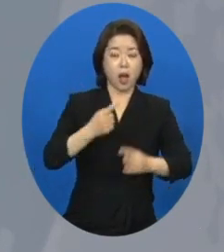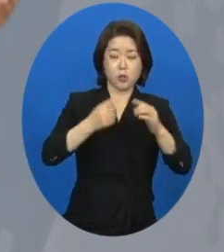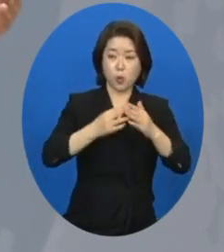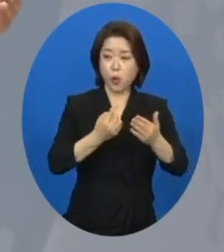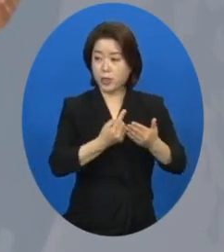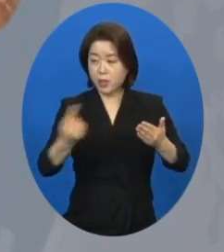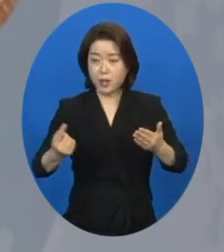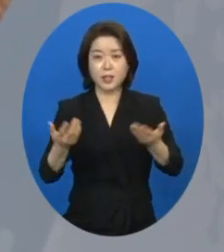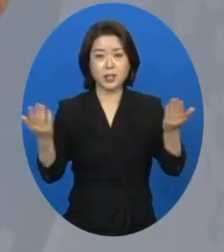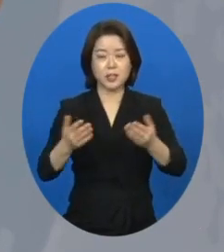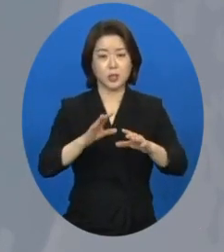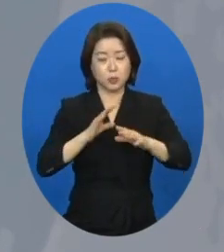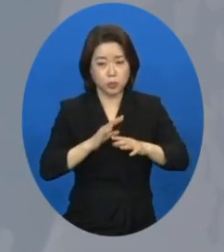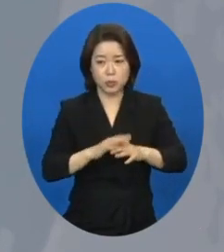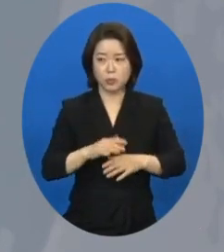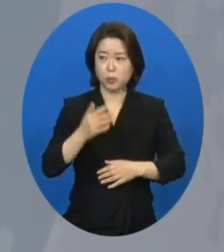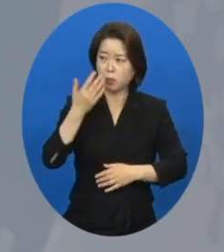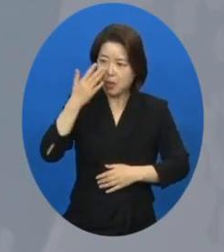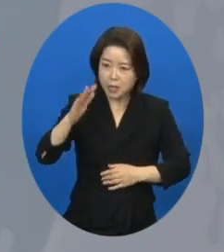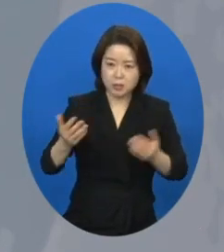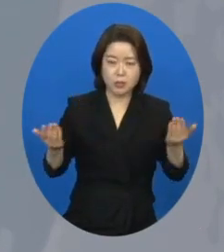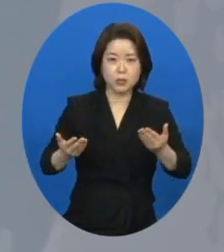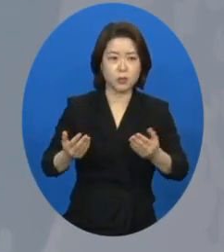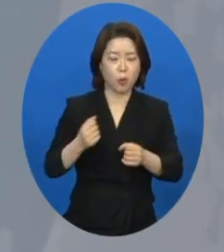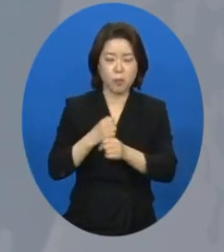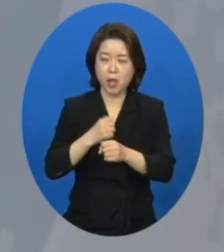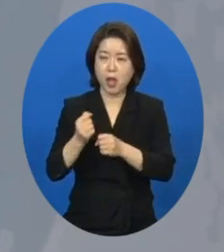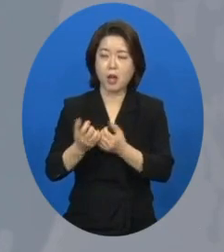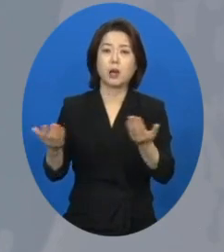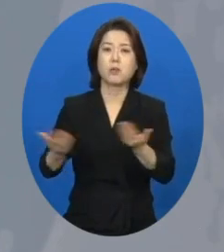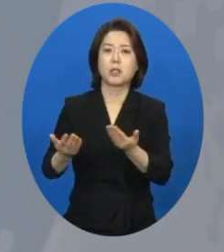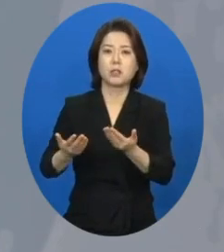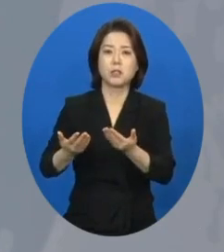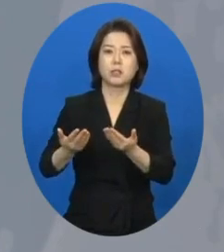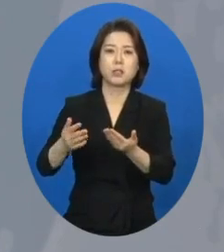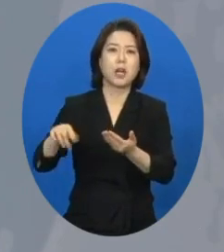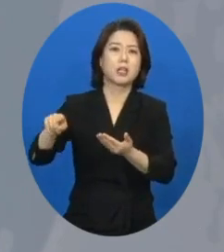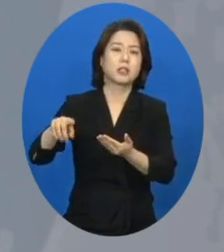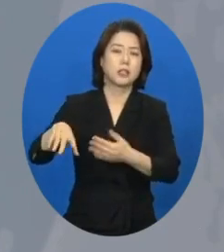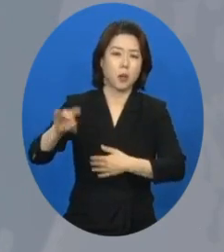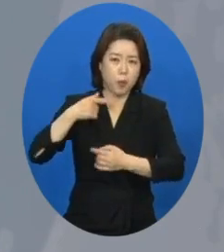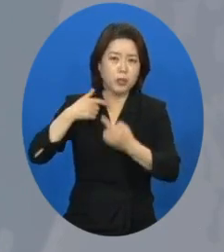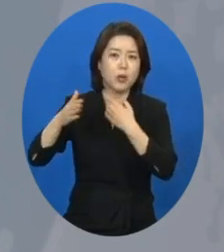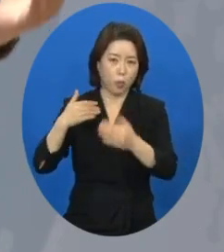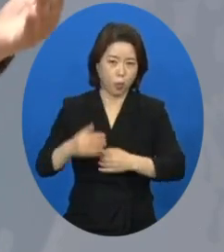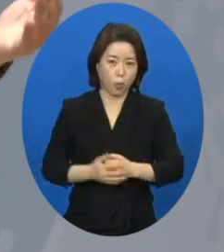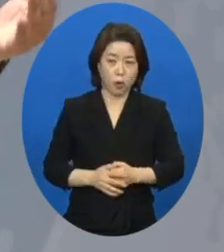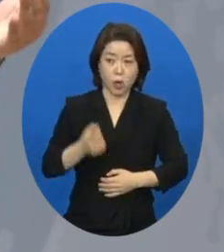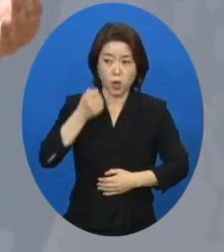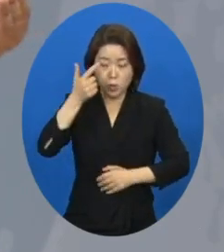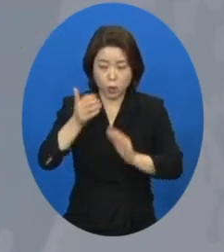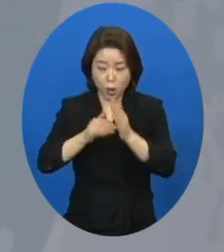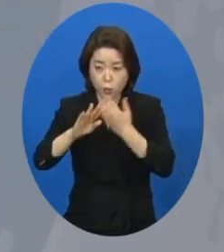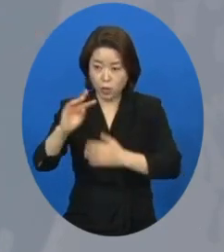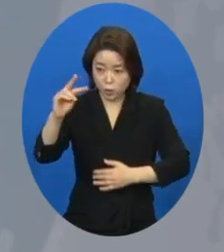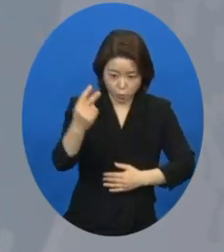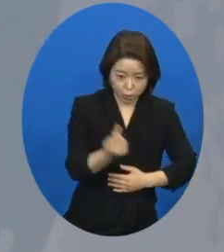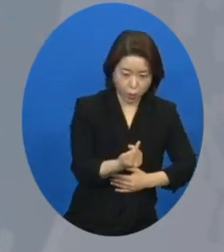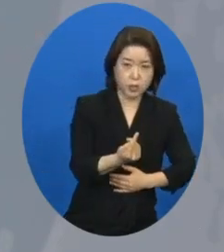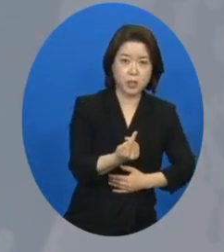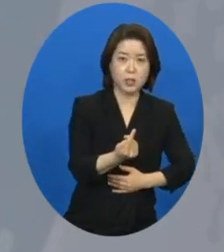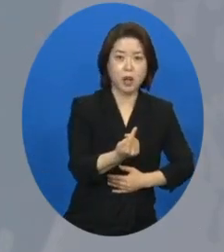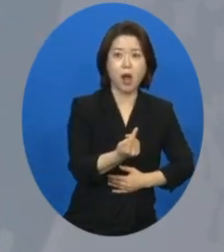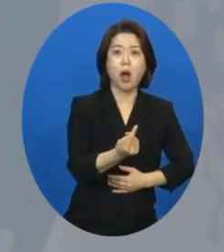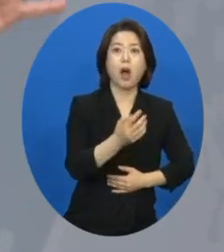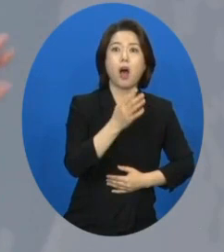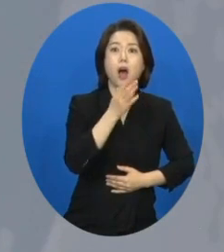일이고 낯선 일이고 그리고 난감한 일인가. 6개월 뒤에 돌아오니까 그 6개월이